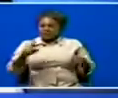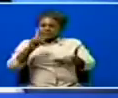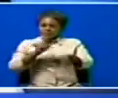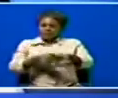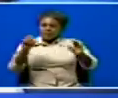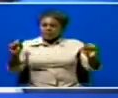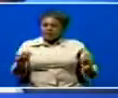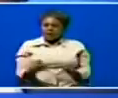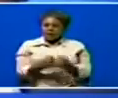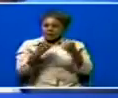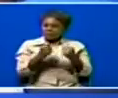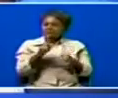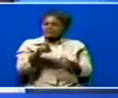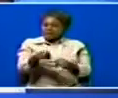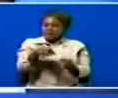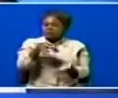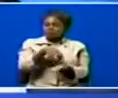Inapofika hatua hiyo,